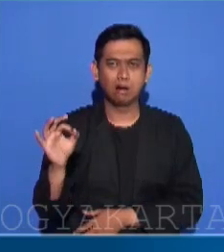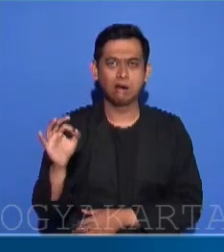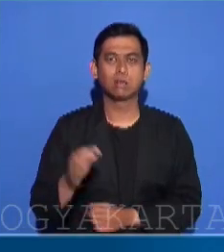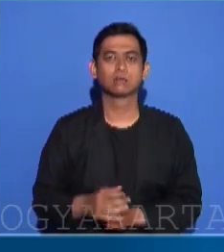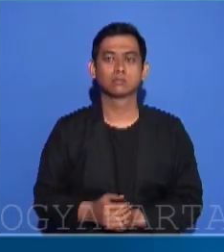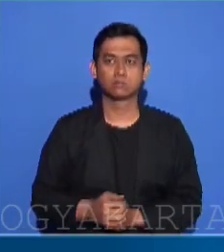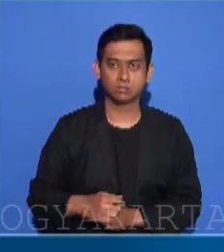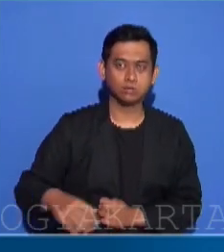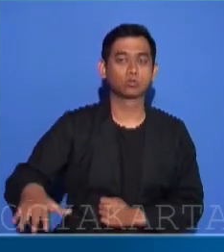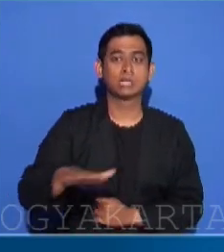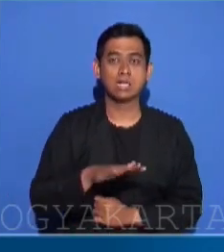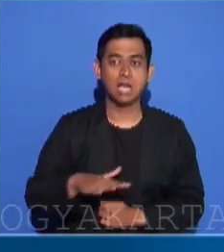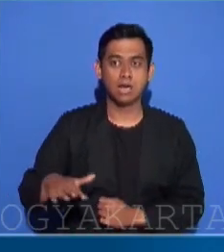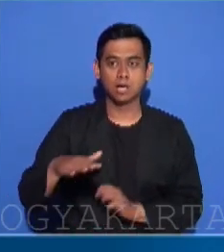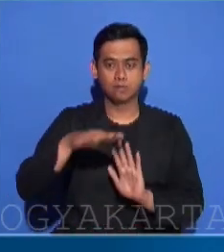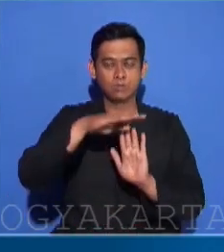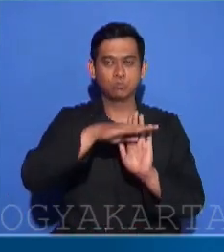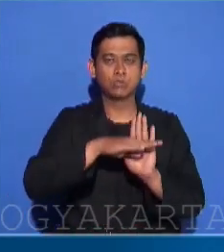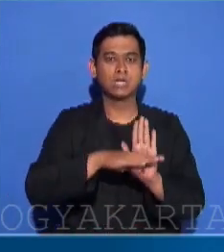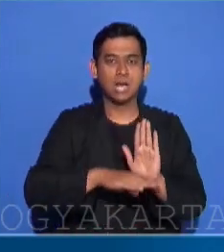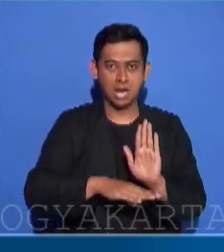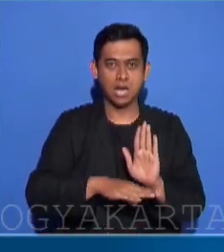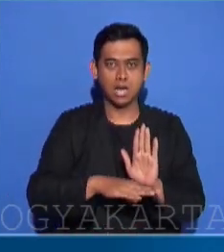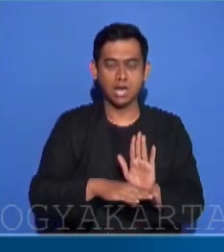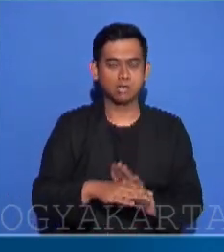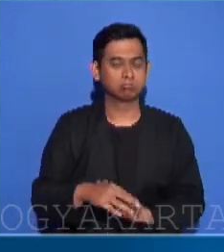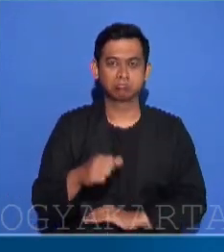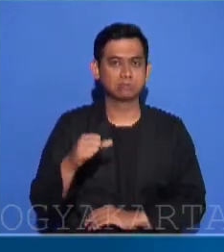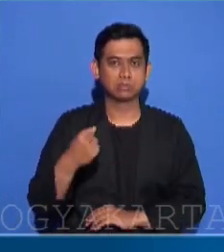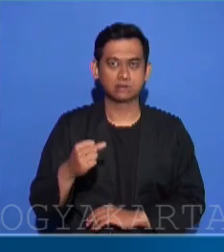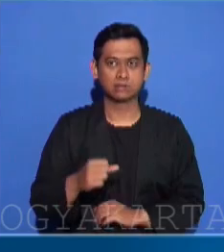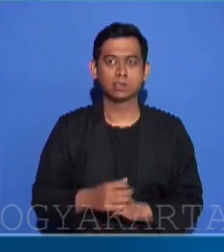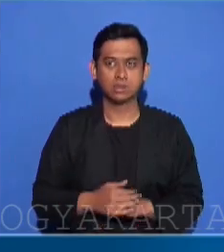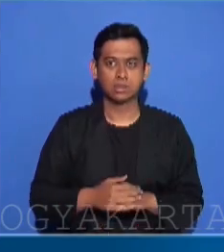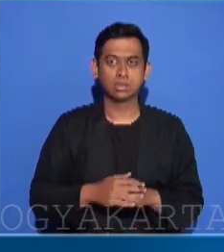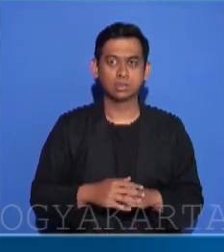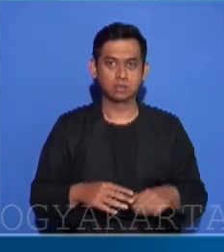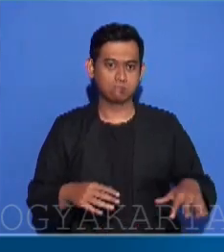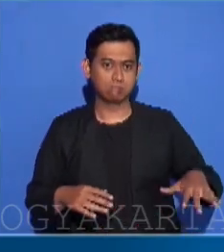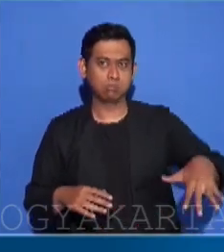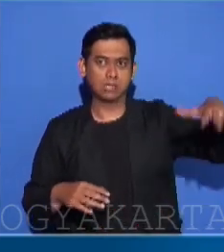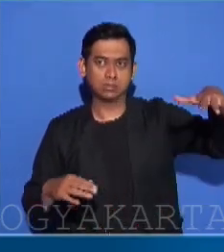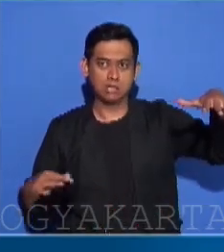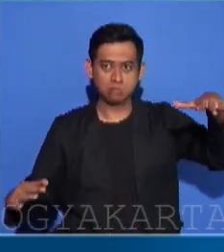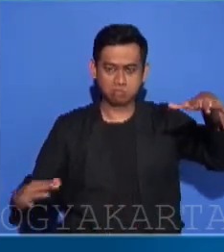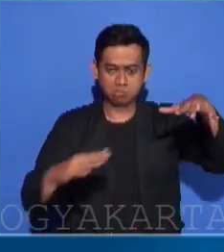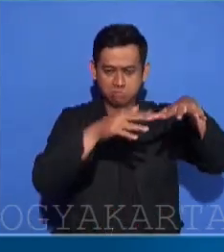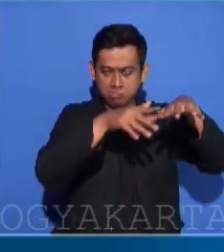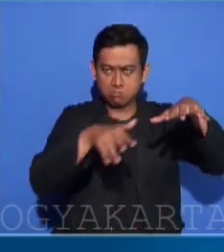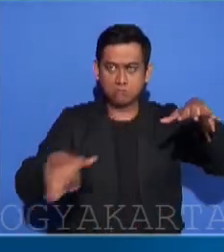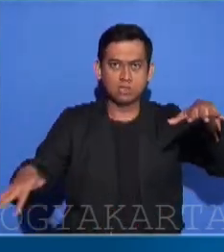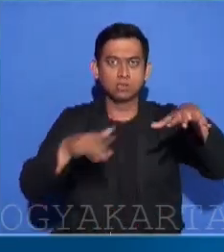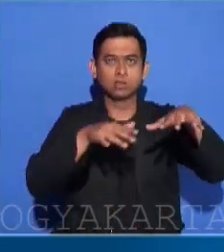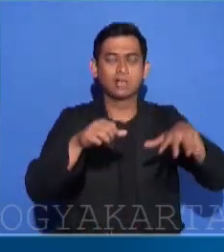air irigasi berkurang dan membuat beberapa lahan petani yang letaknya lebih tinggi tidak bisa teraliri yang membuat lahan mengering seperti yang